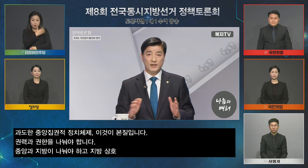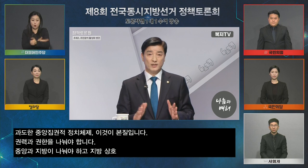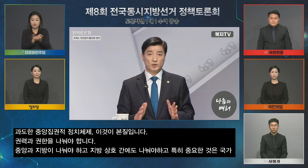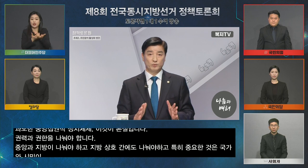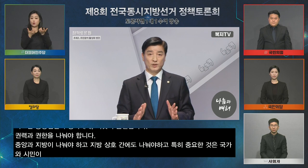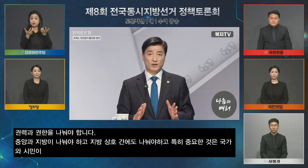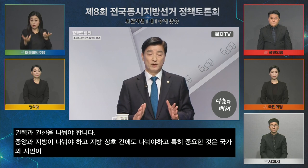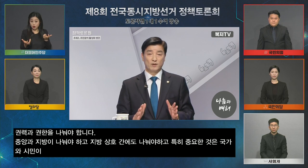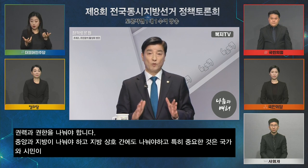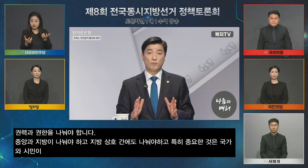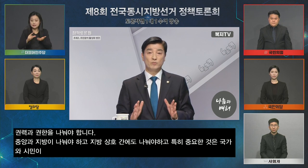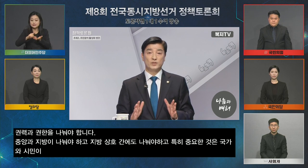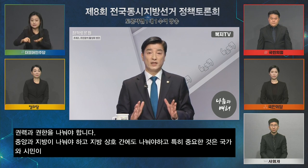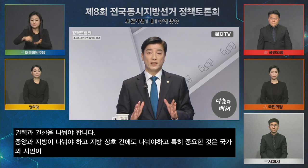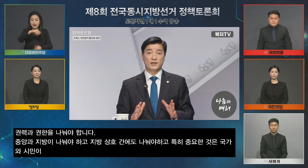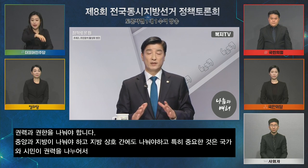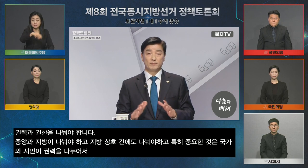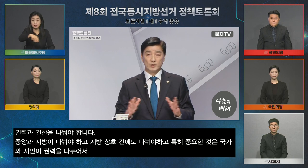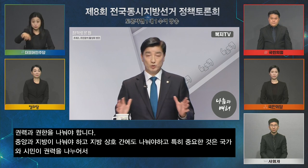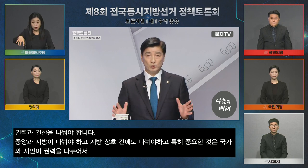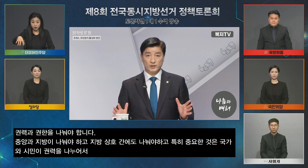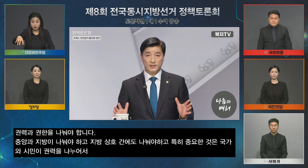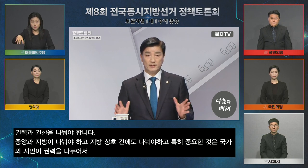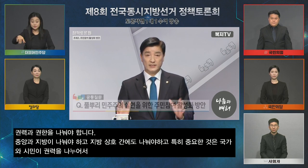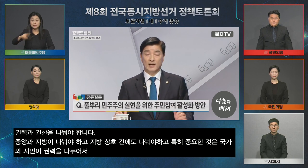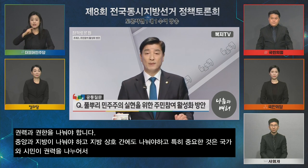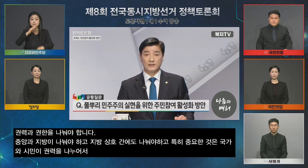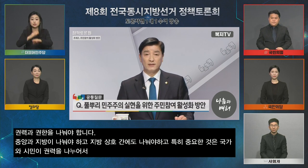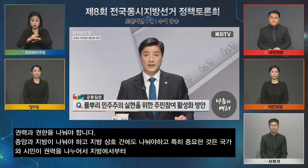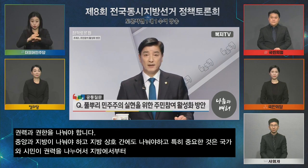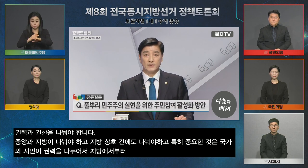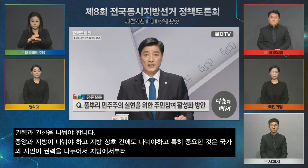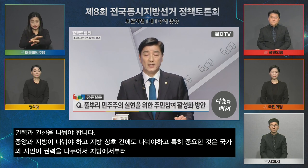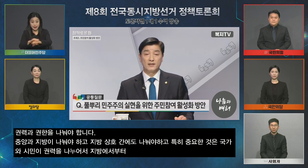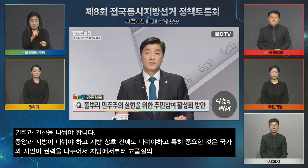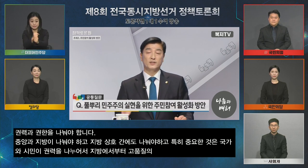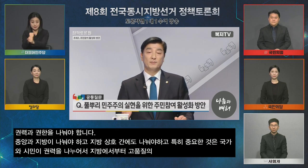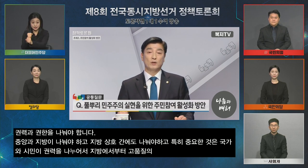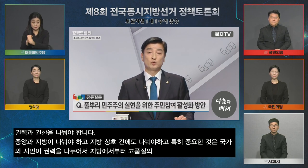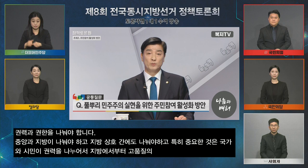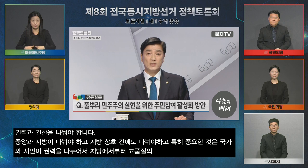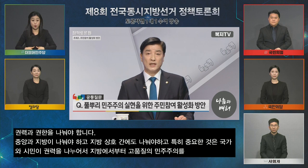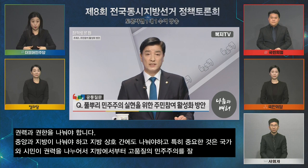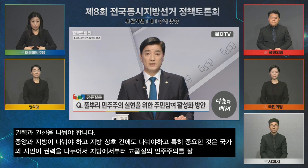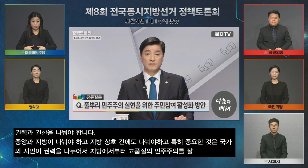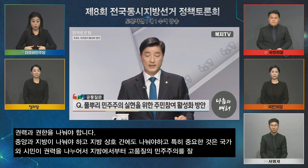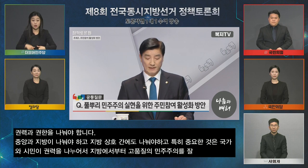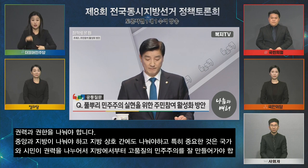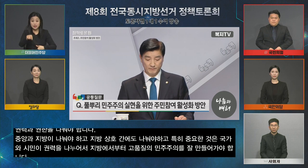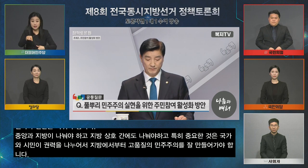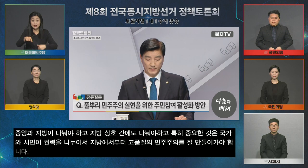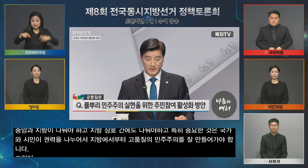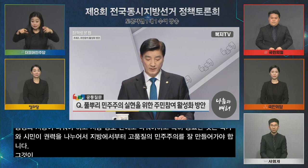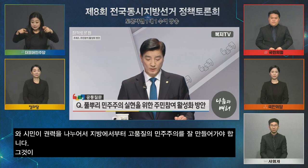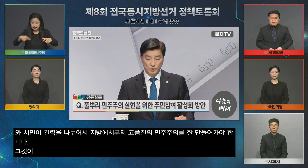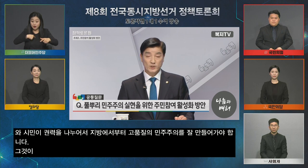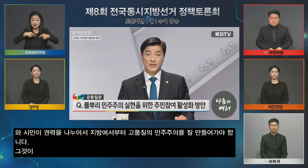지방에서부터 고품질의 민주주의를 잘 만들어 가야 합니다. 그것이 바로 주민 자치입니다.